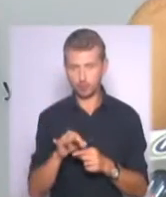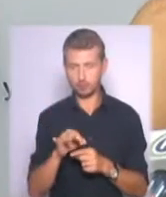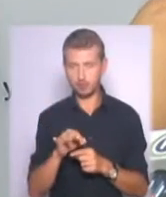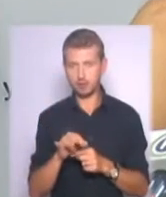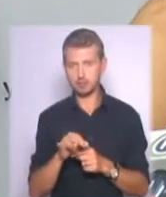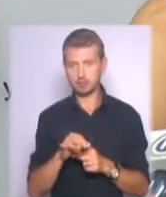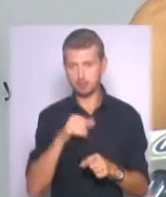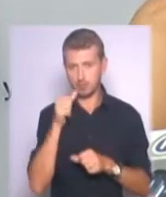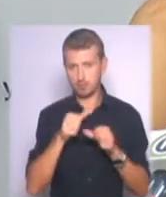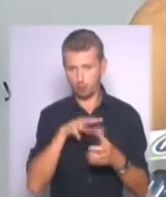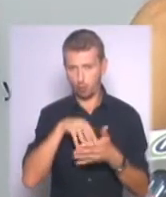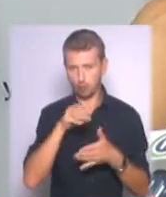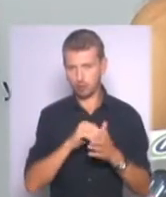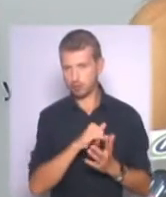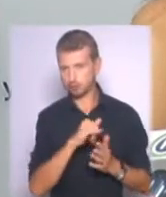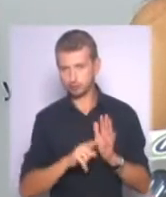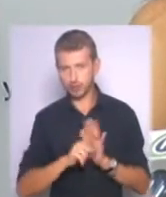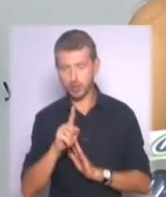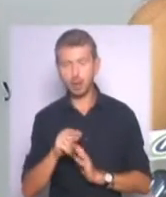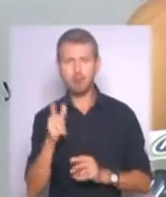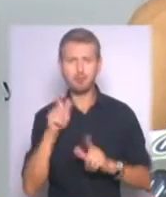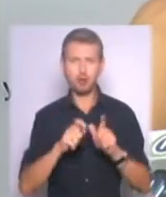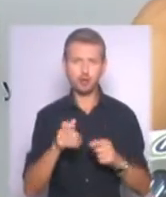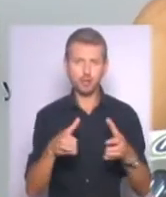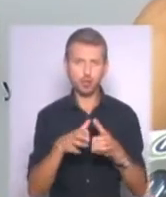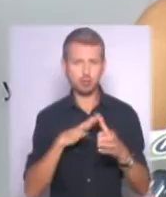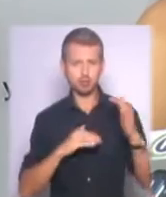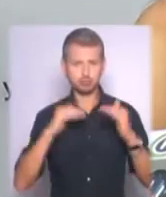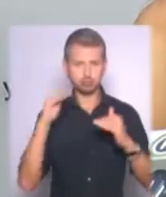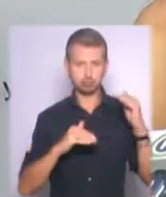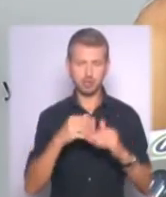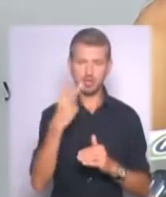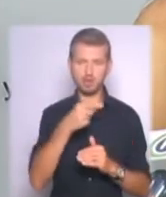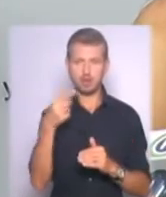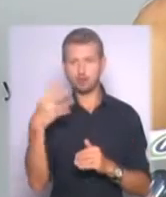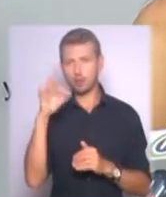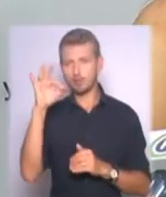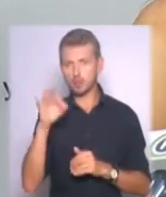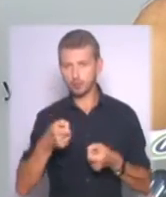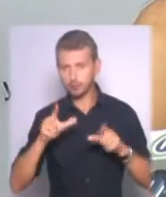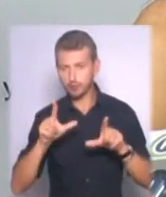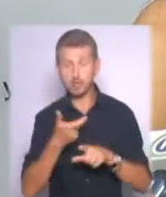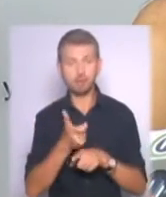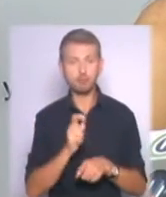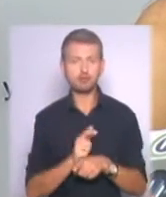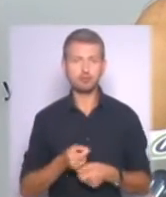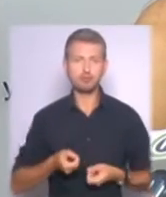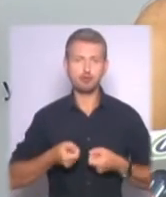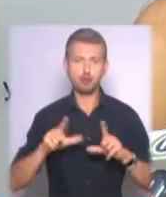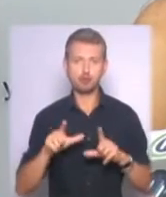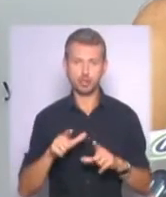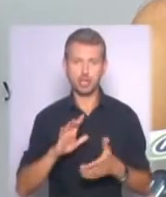По молочній групі там також коливання були від 20 до 40% і найбільше подорожчали тверді